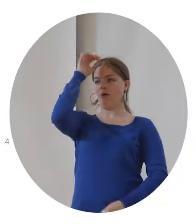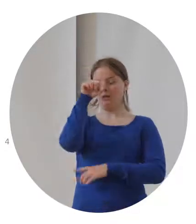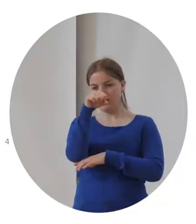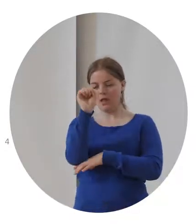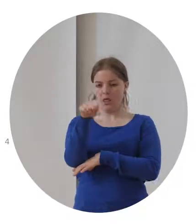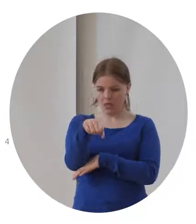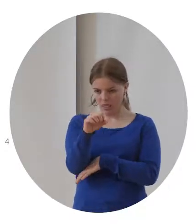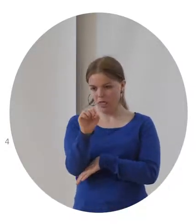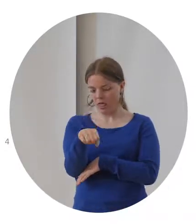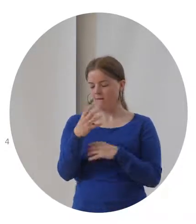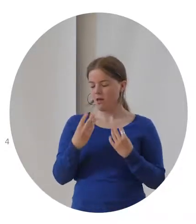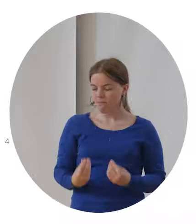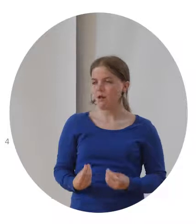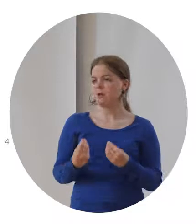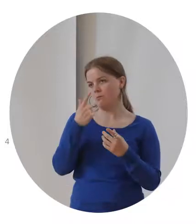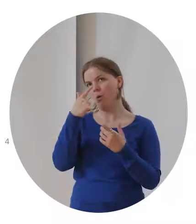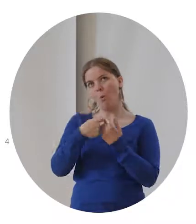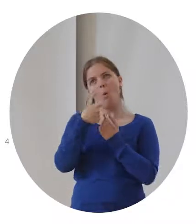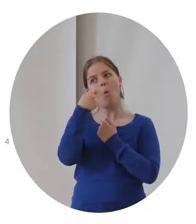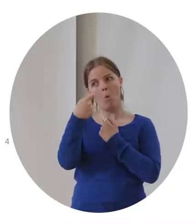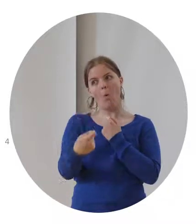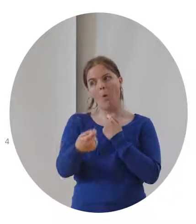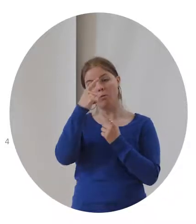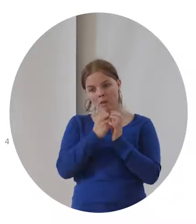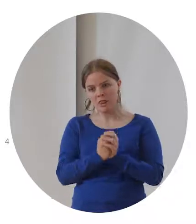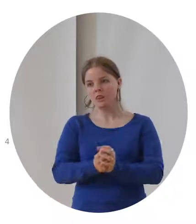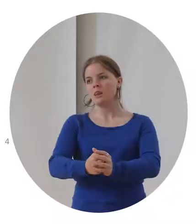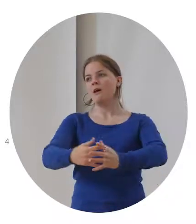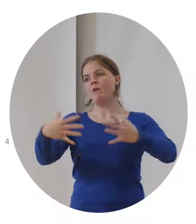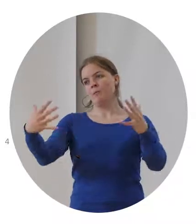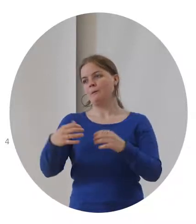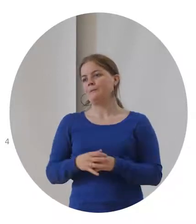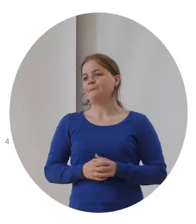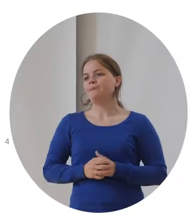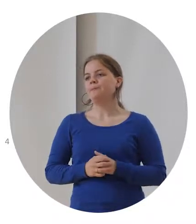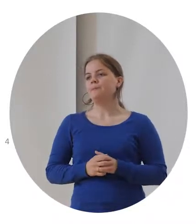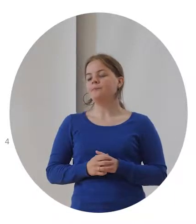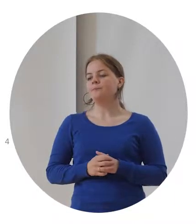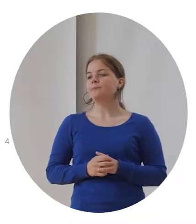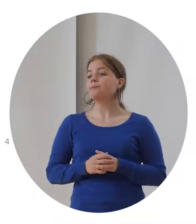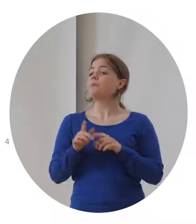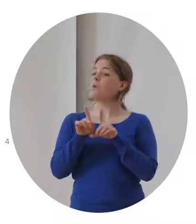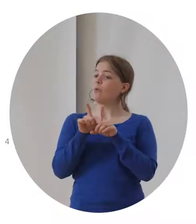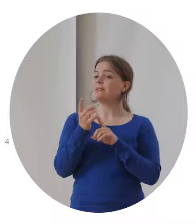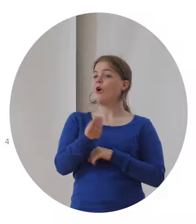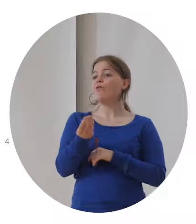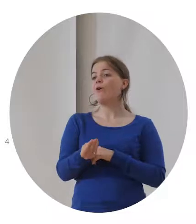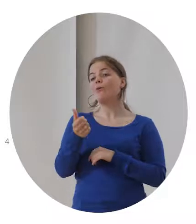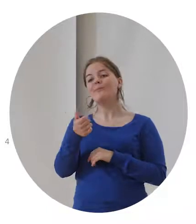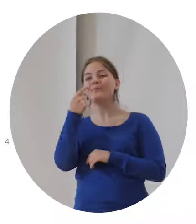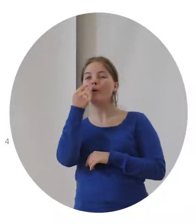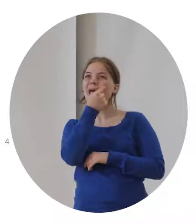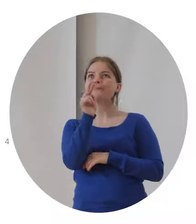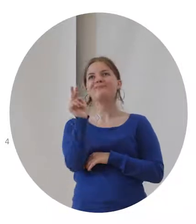perdure assez longtemps dans le développement moteur. Ces enfants ont aussi un regard qu'on peut nommer un petit